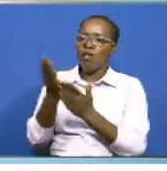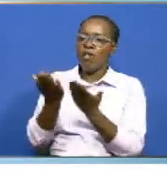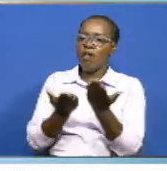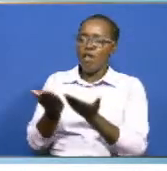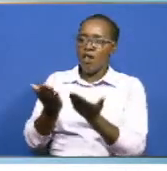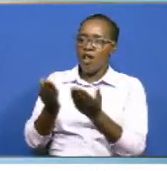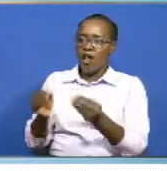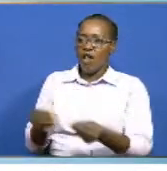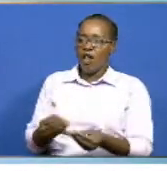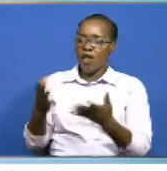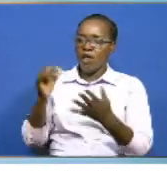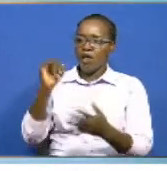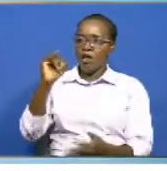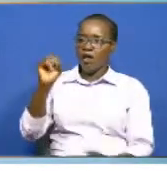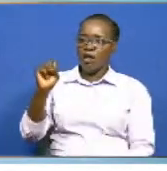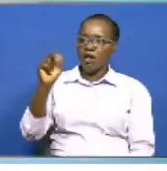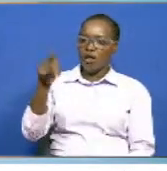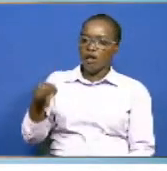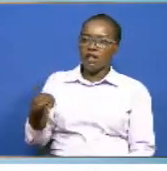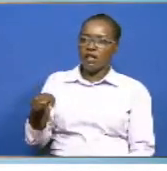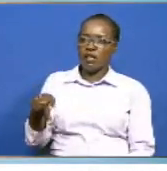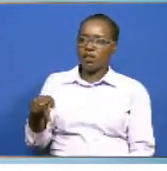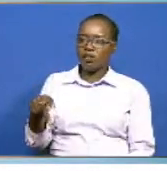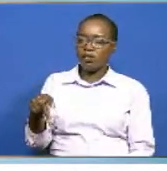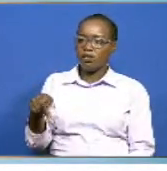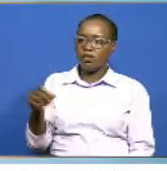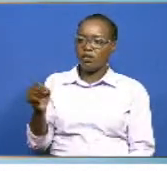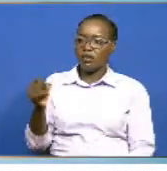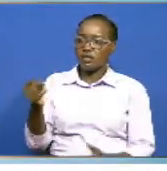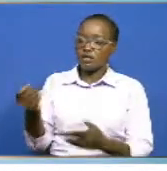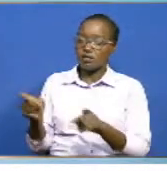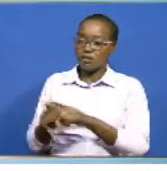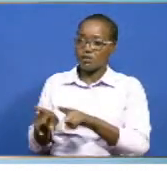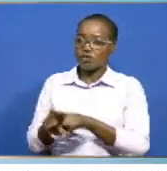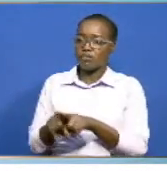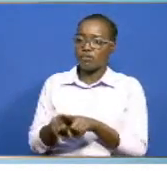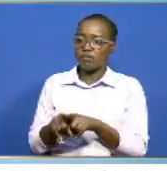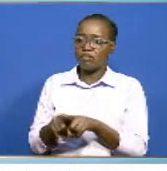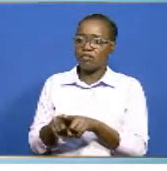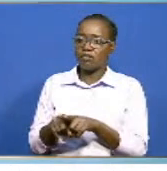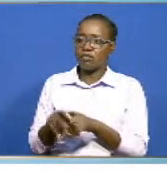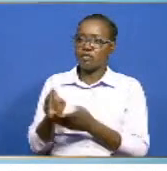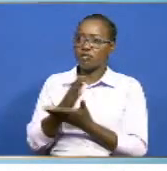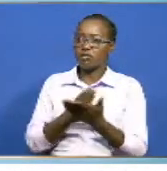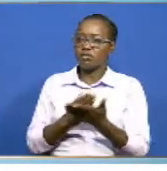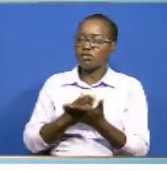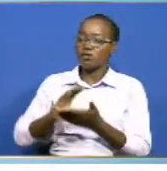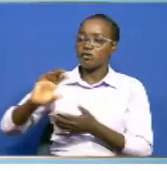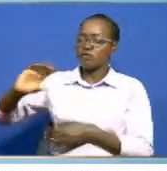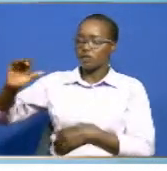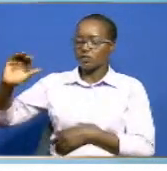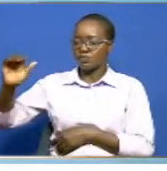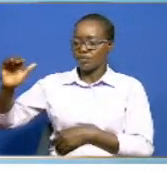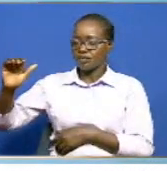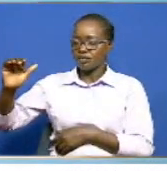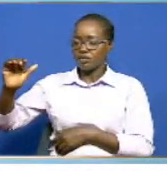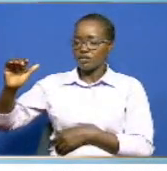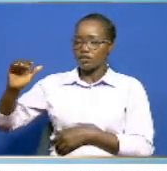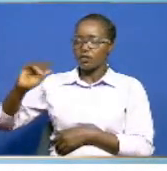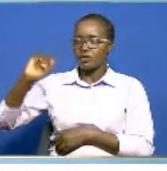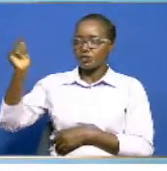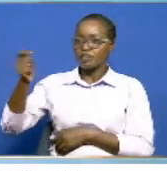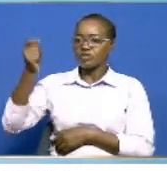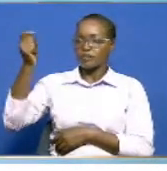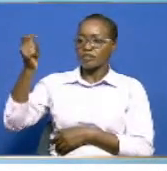providers, ISPs. Hawa wameweza kufika nao tuseme kama nusu ya miji ambayo iko katika nchi yetu ya